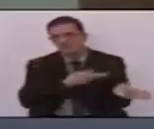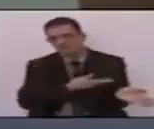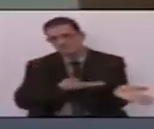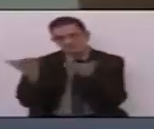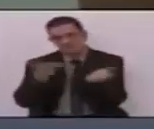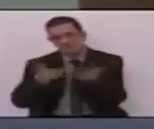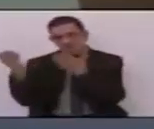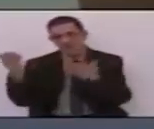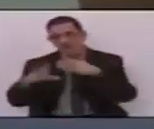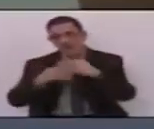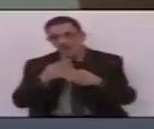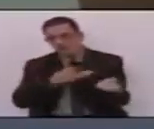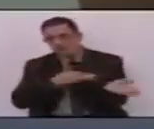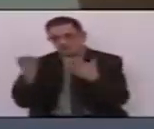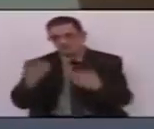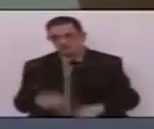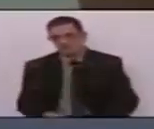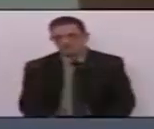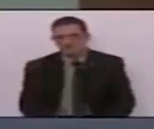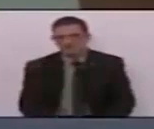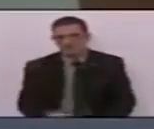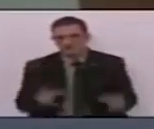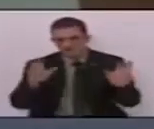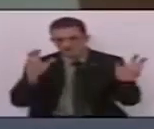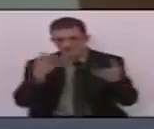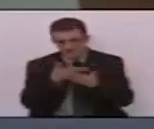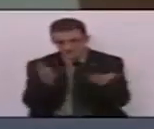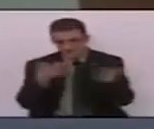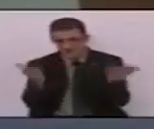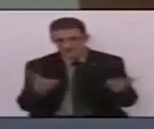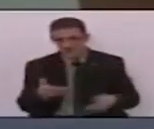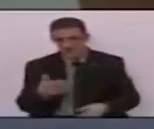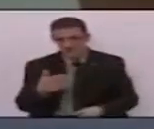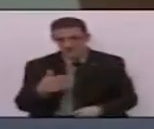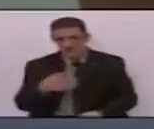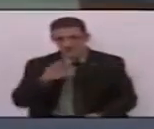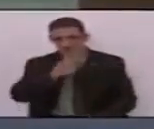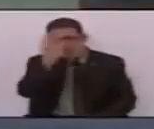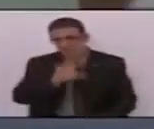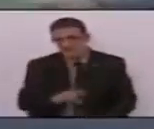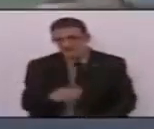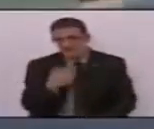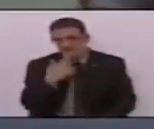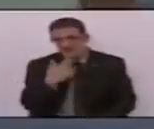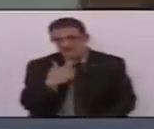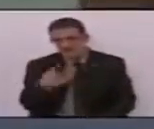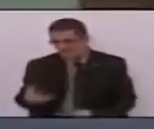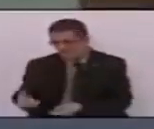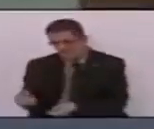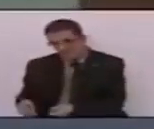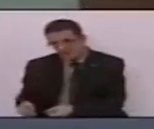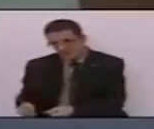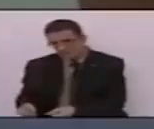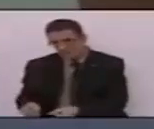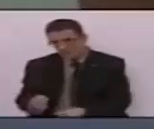راك تقول في القنوات التلفزيونيه نطمح الى التصدير الى الدول الافريقيه، لكن واش نصدروا؟ نجيبوا من هنا نفخوا الربض نعاودوا